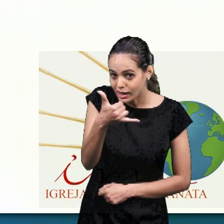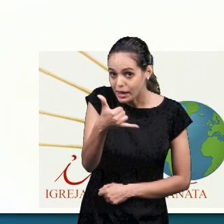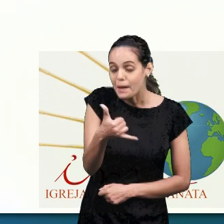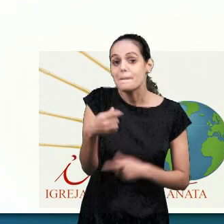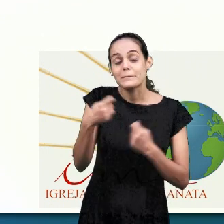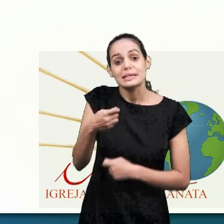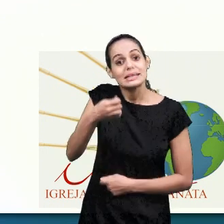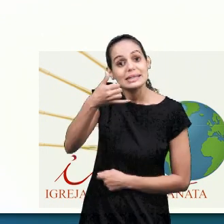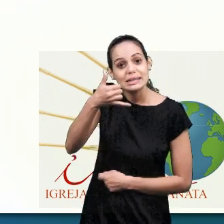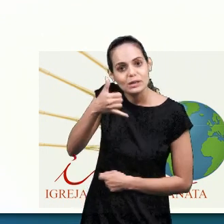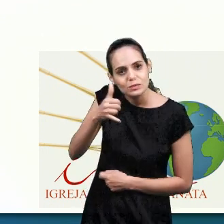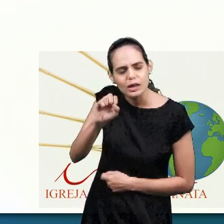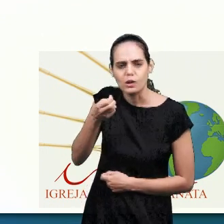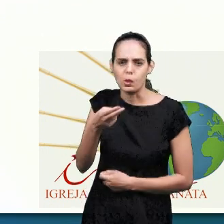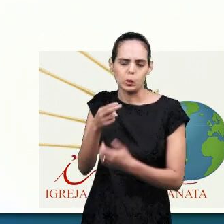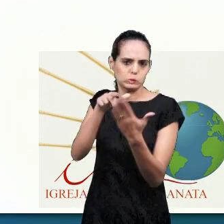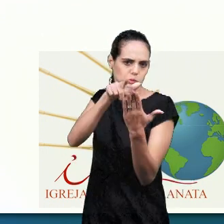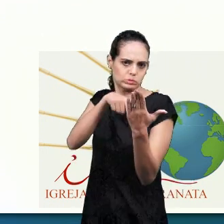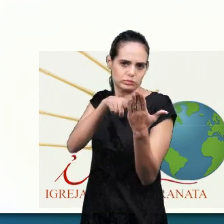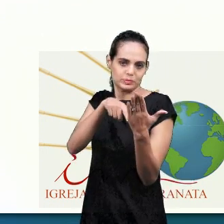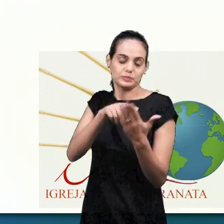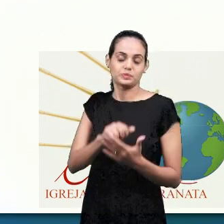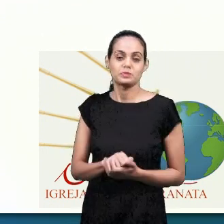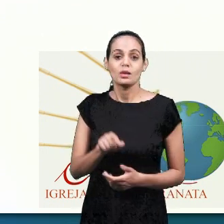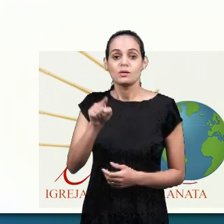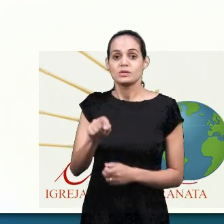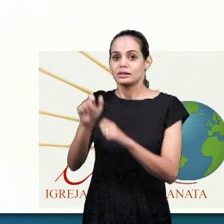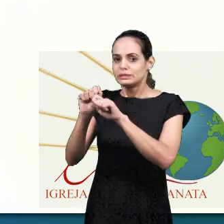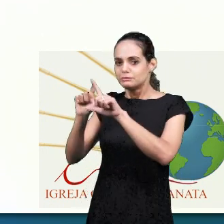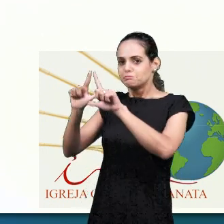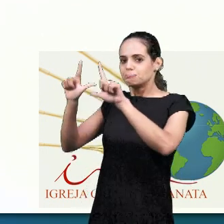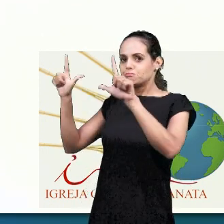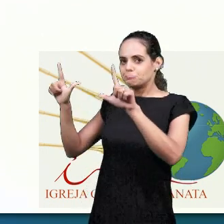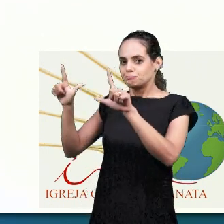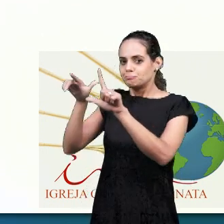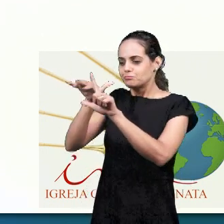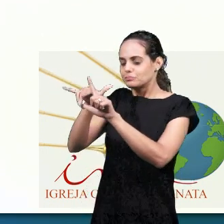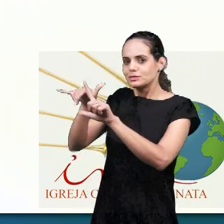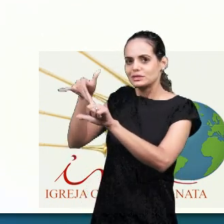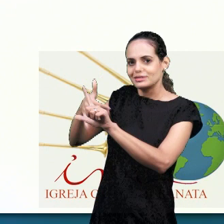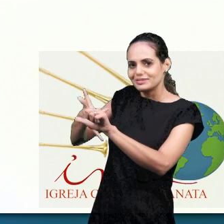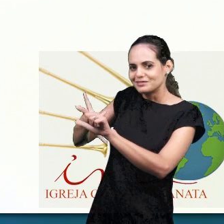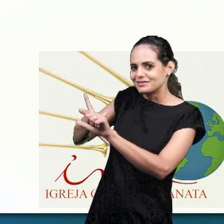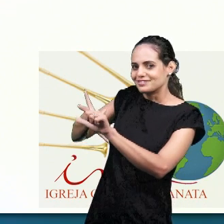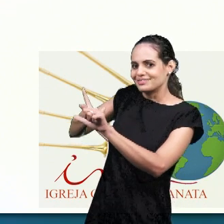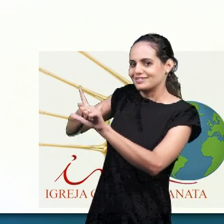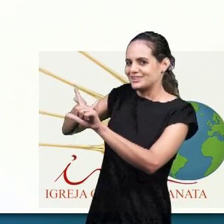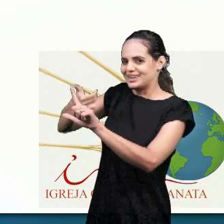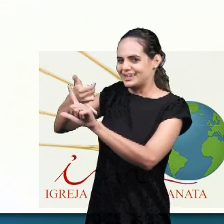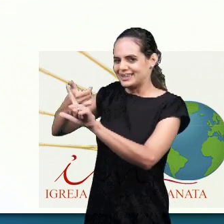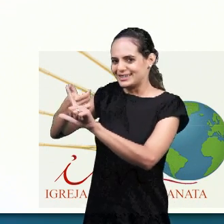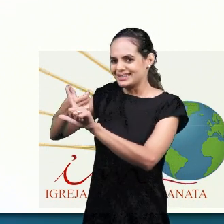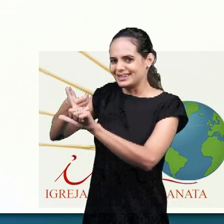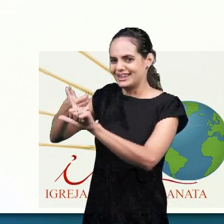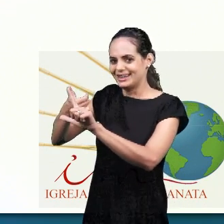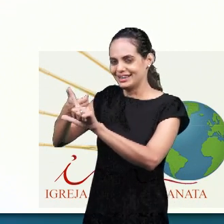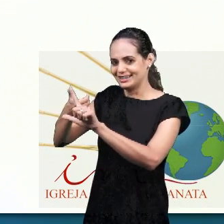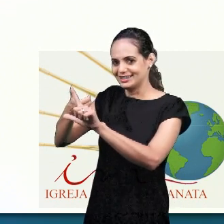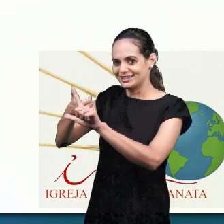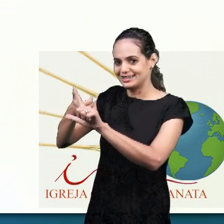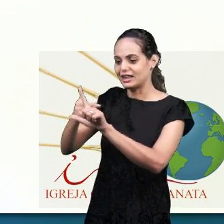photo de votre smartphone. Vous allez pointer la caméra de votre smartphone vers ce code. Il y aura une